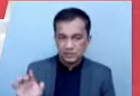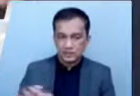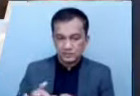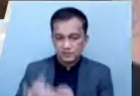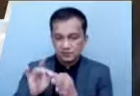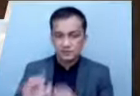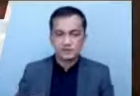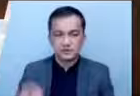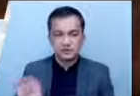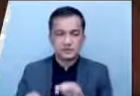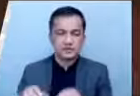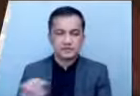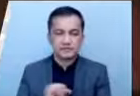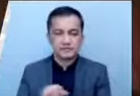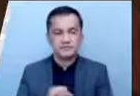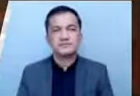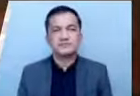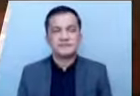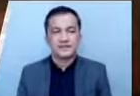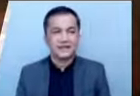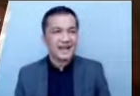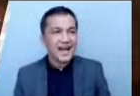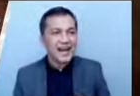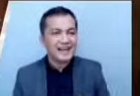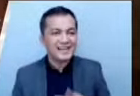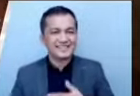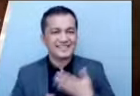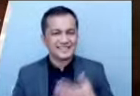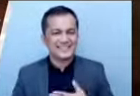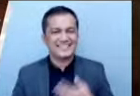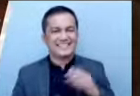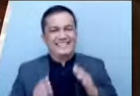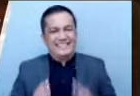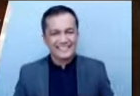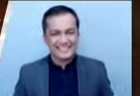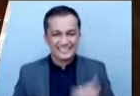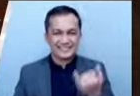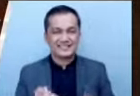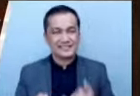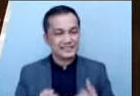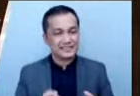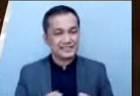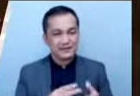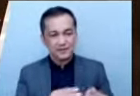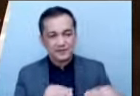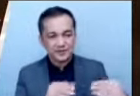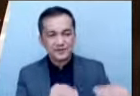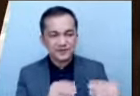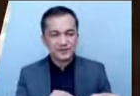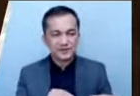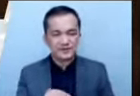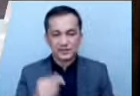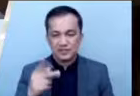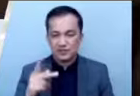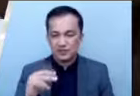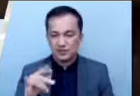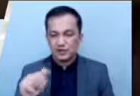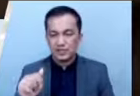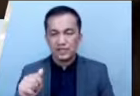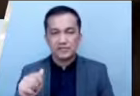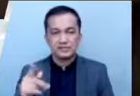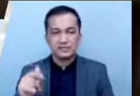industriya. Ako'y tuwan-tuwa dahil finally, kung ano yung pinag-uusapan namin ni Kuya James noong araw, ako rin